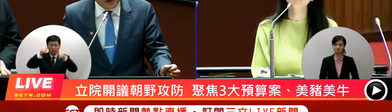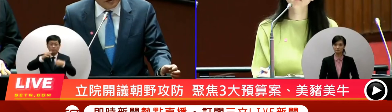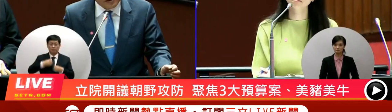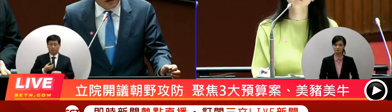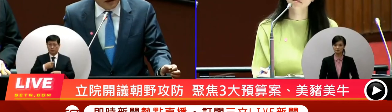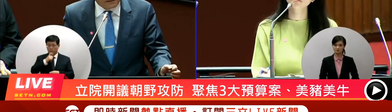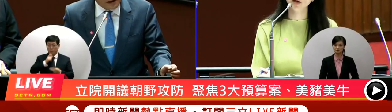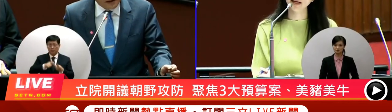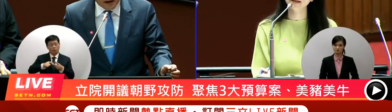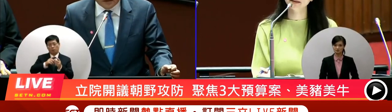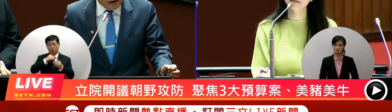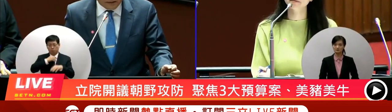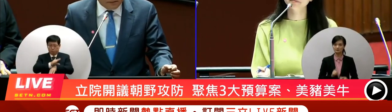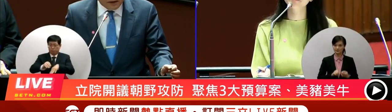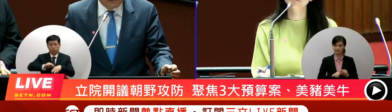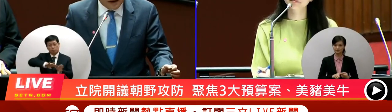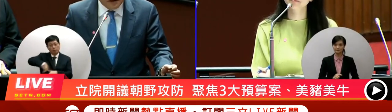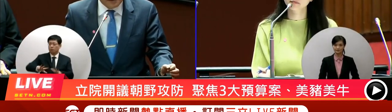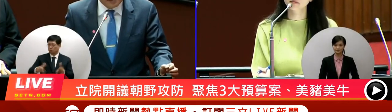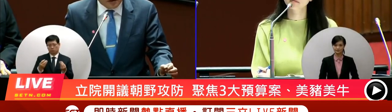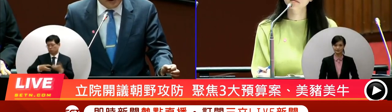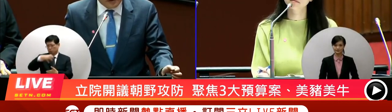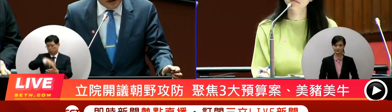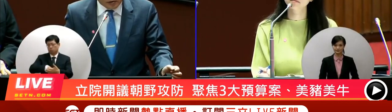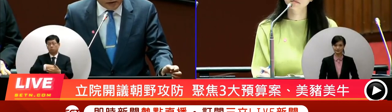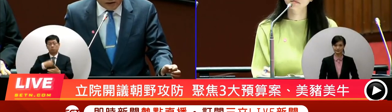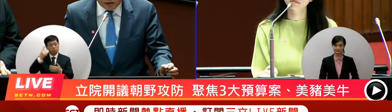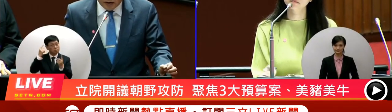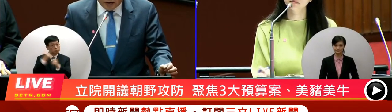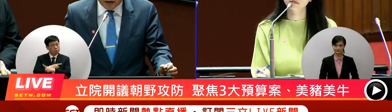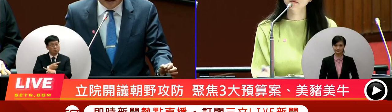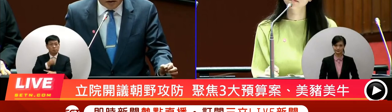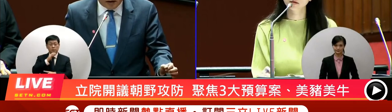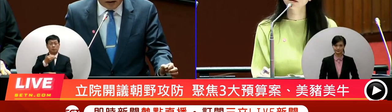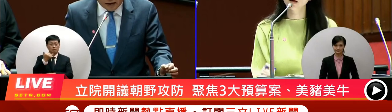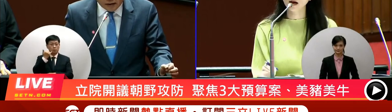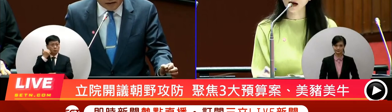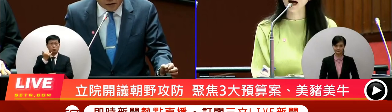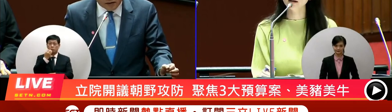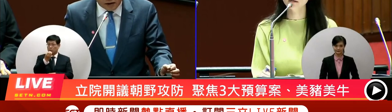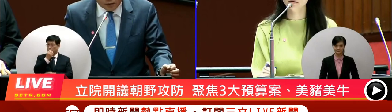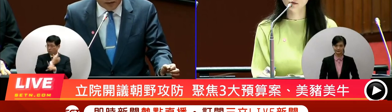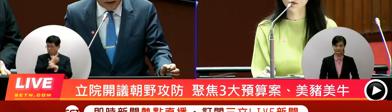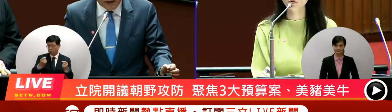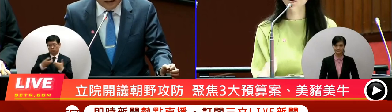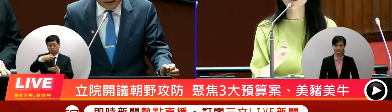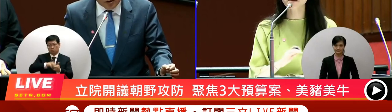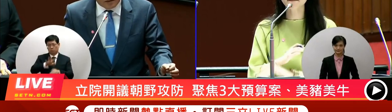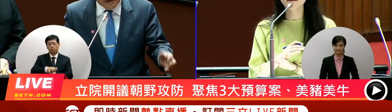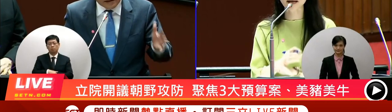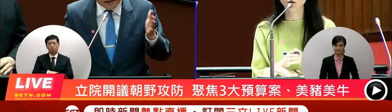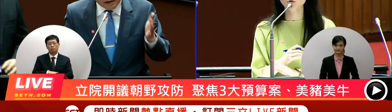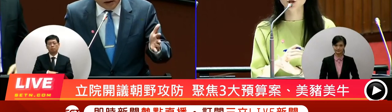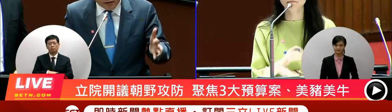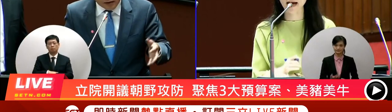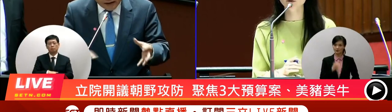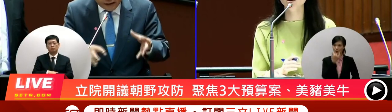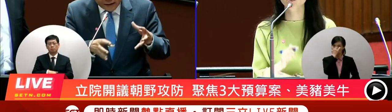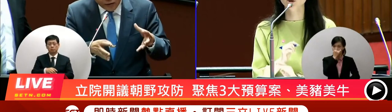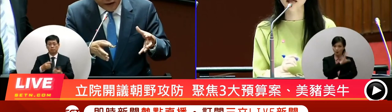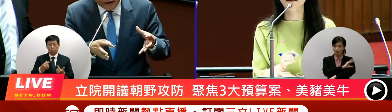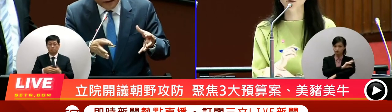排除在外嘛。 对。 那么这里面并没有，所以换句话，猪脂是属于可食用、可食用的部位。 所以我们没有把猪脂